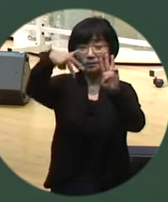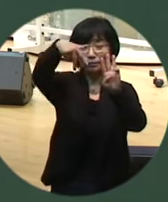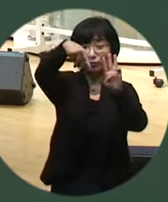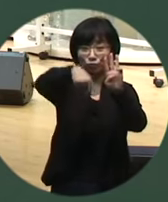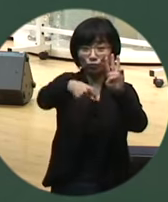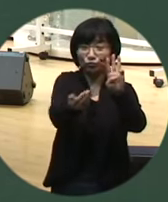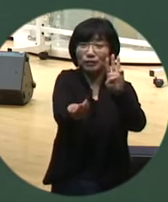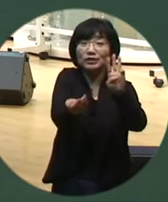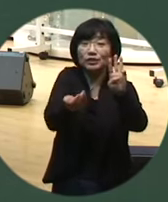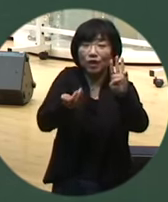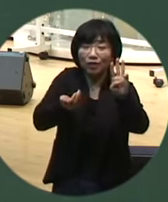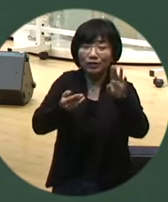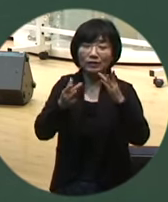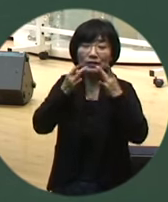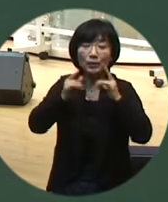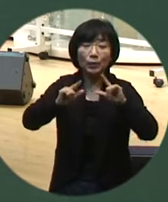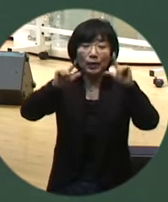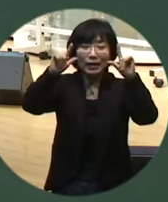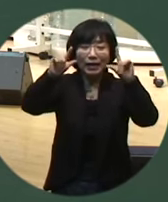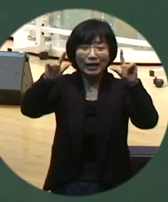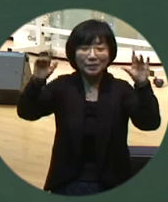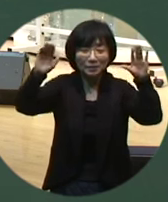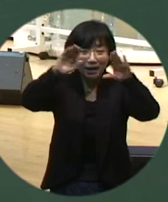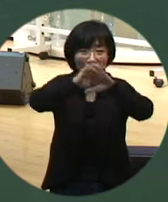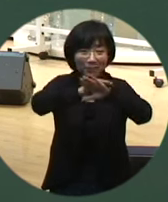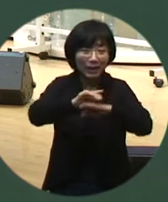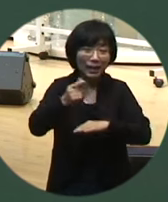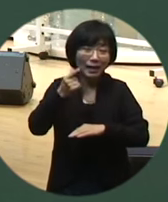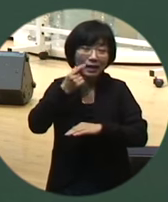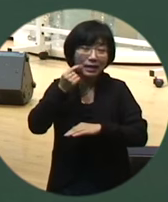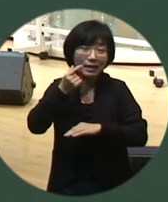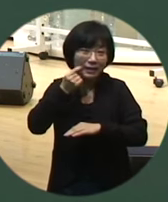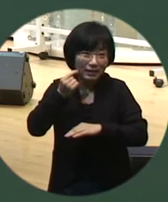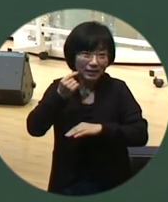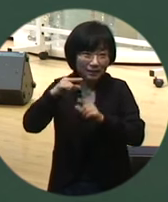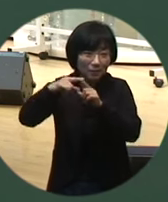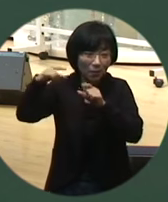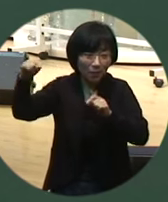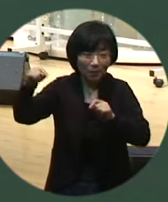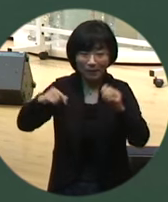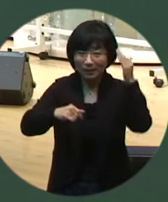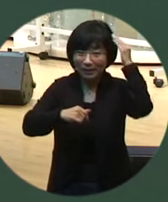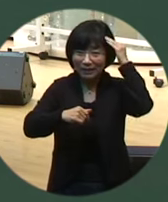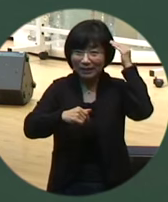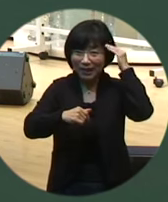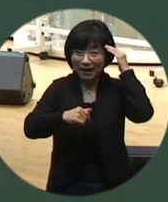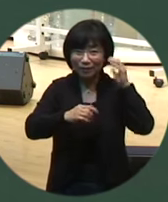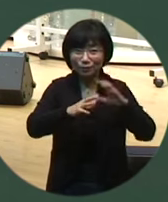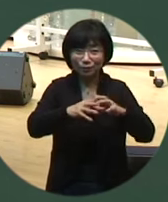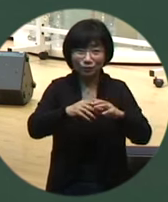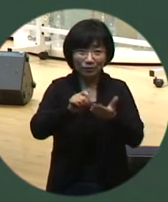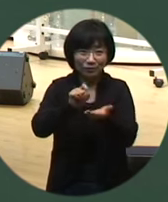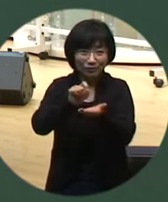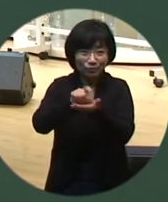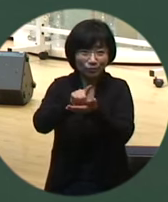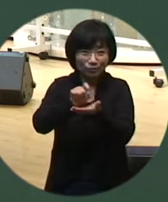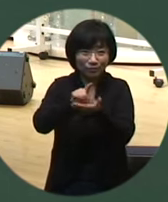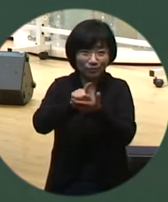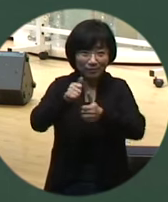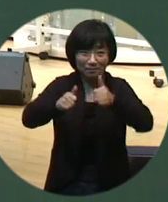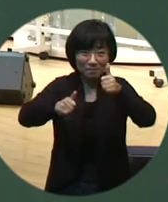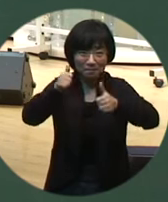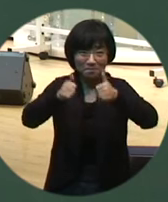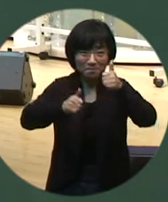시간에 일본하고 우리 한국하고 올림픽 최종 예선 경기 있었잖아요. And so about 3 weeks